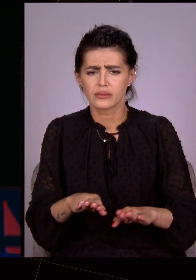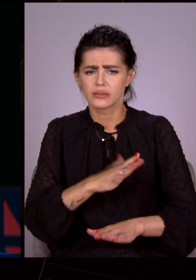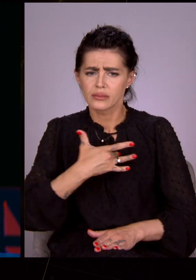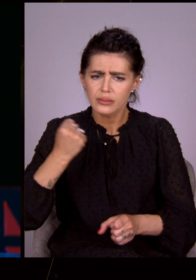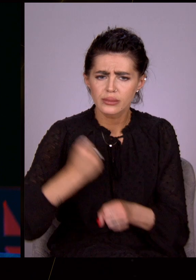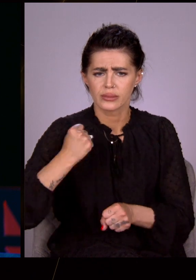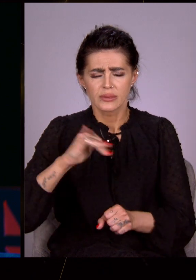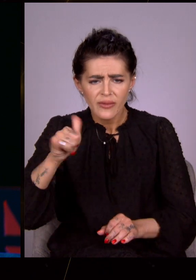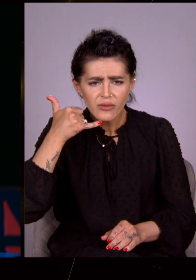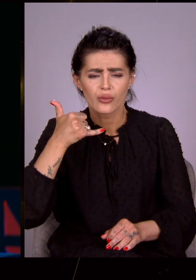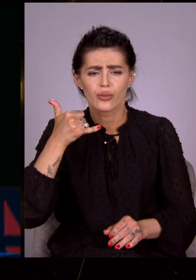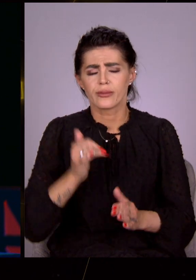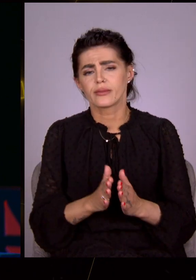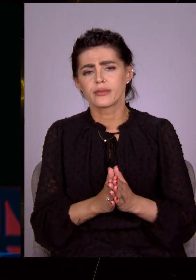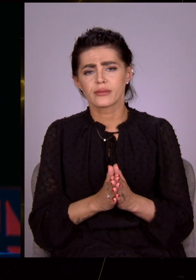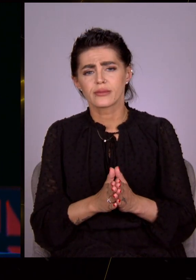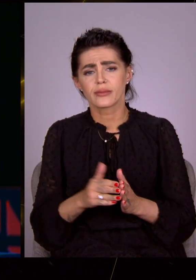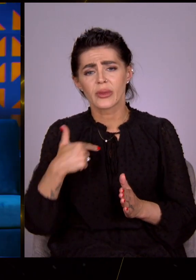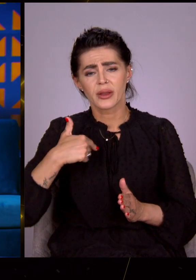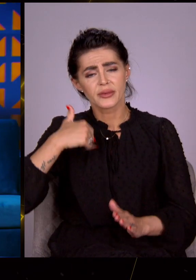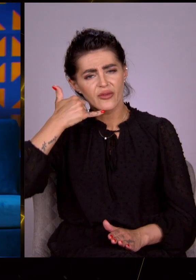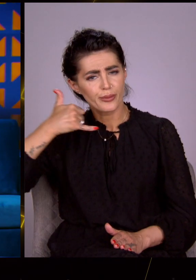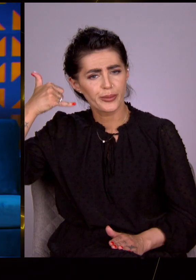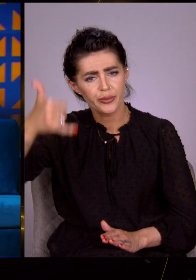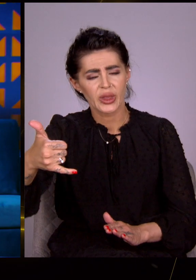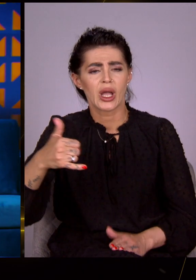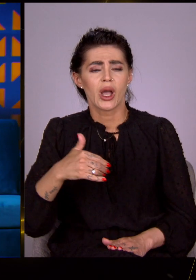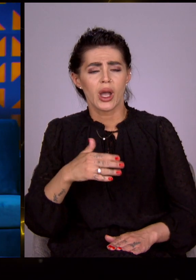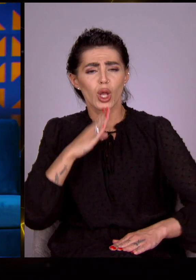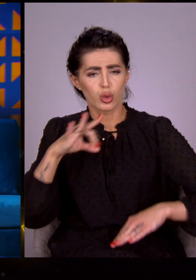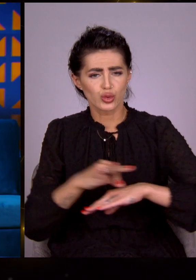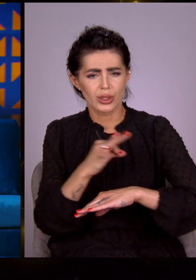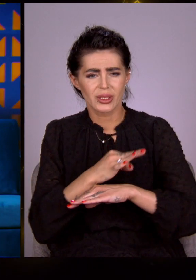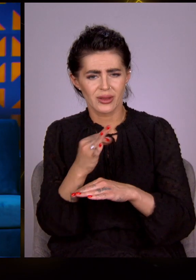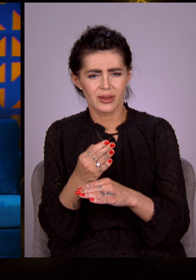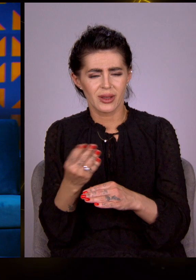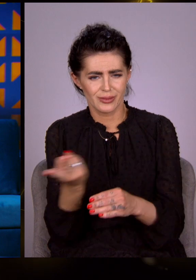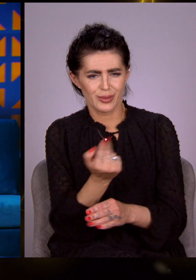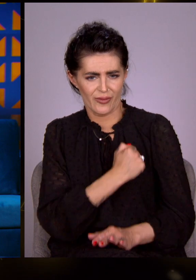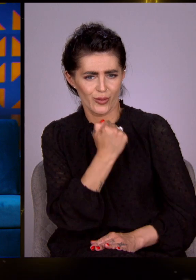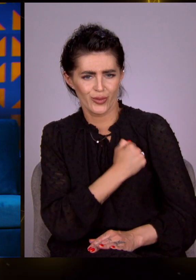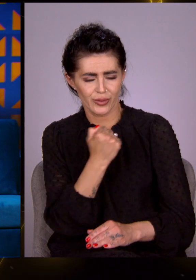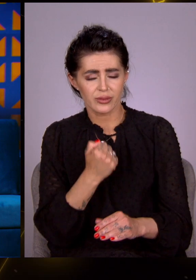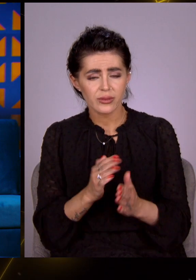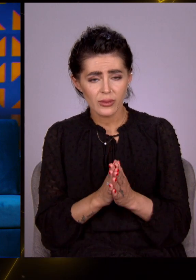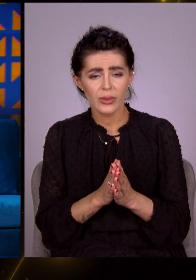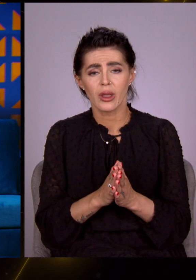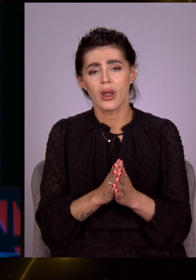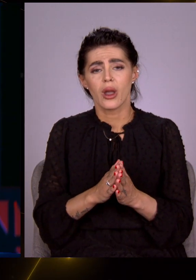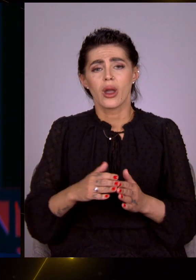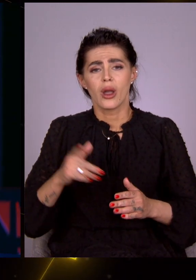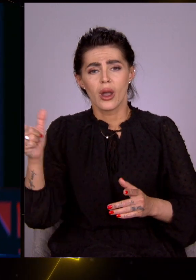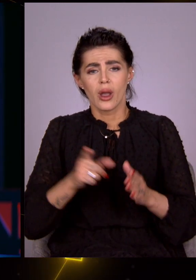прийшлося подзвонити до дружини побратима. Ну і так я вже дізналася. Вона почала